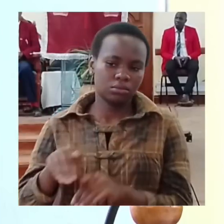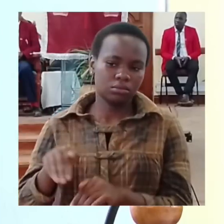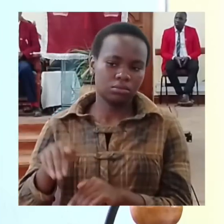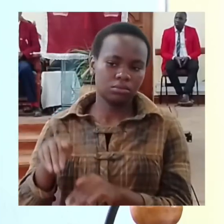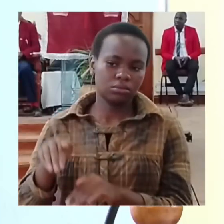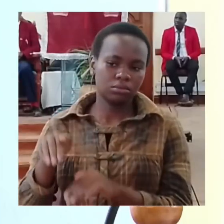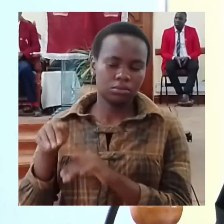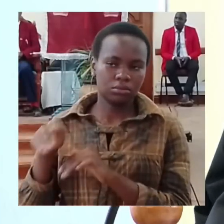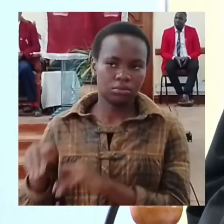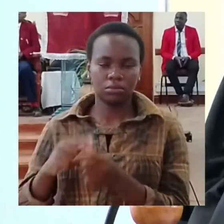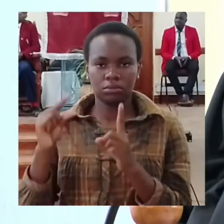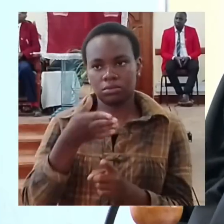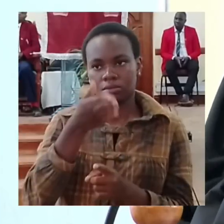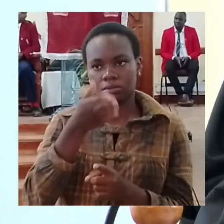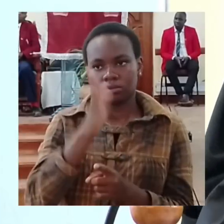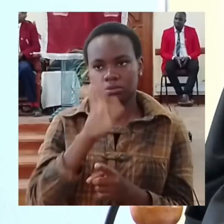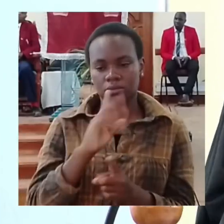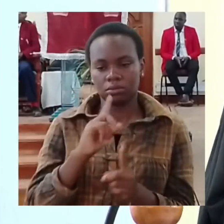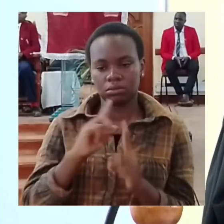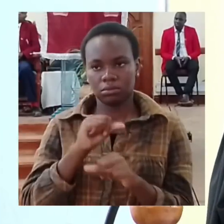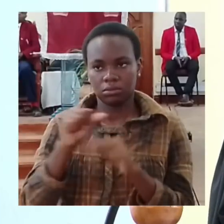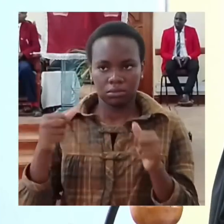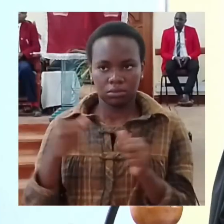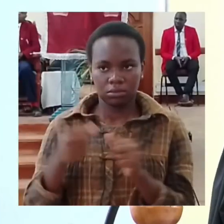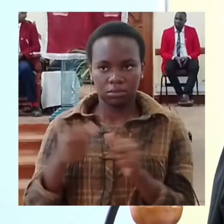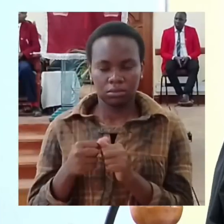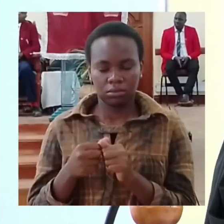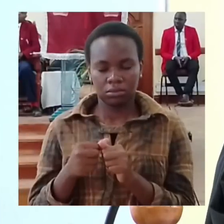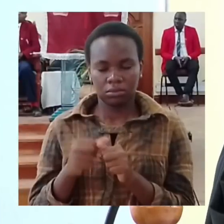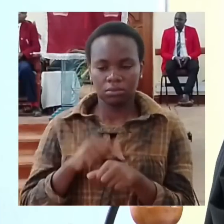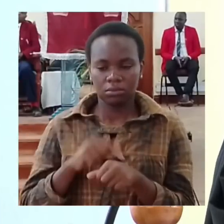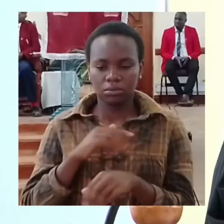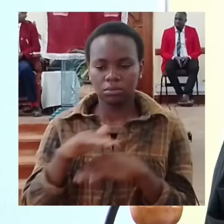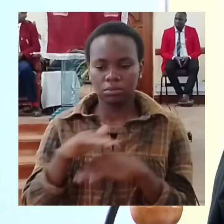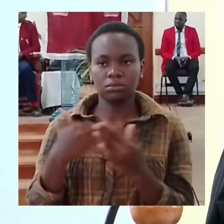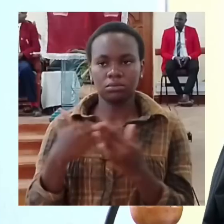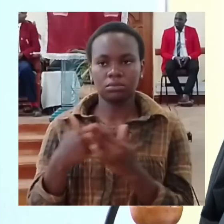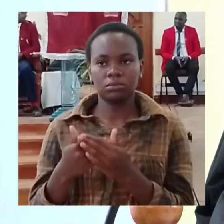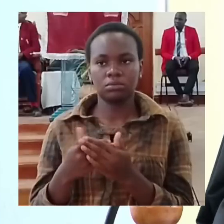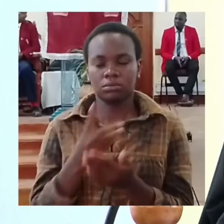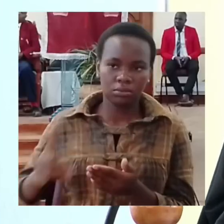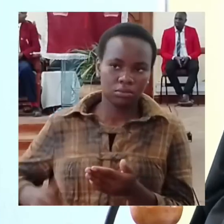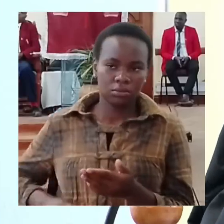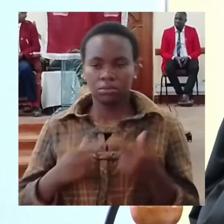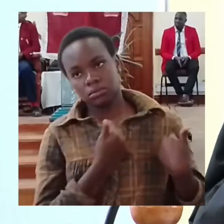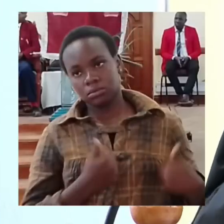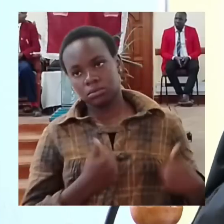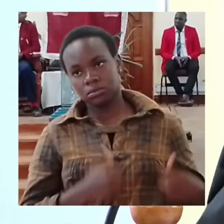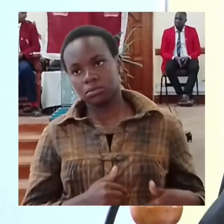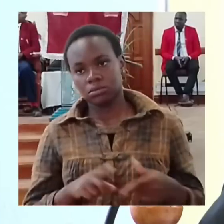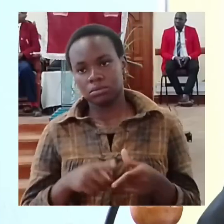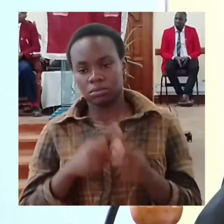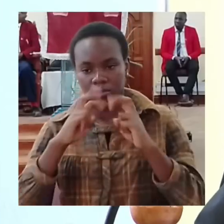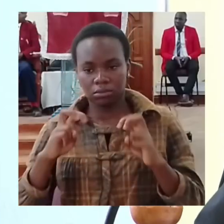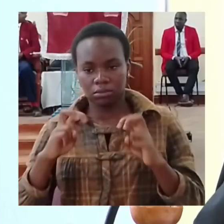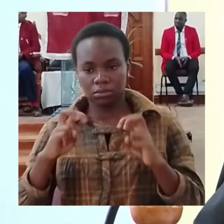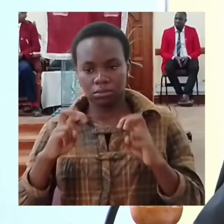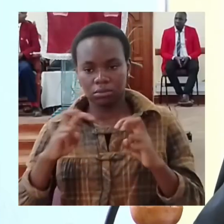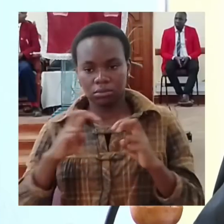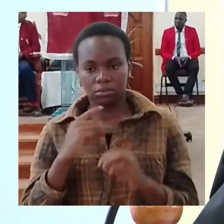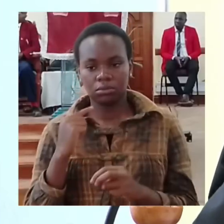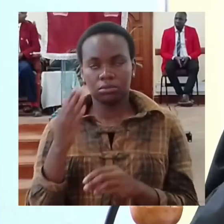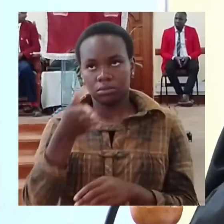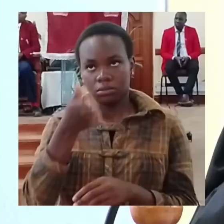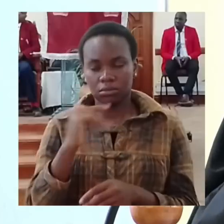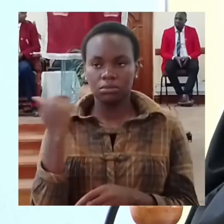No kiugo kĩa Ngai gĩtwĩraga atĩ ona kũhana ũguo, Daudi ngoro yake yamathaga Ngai.